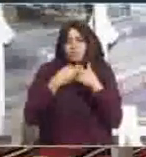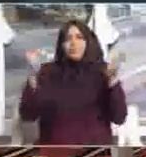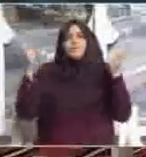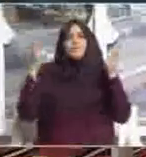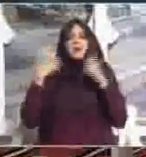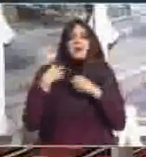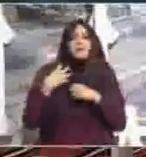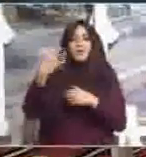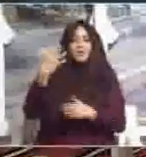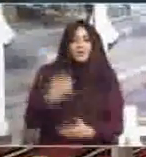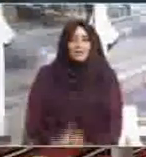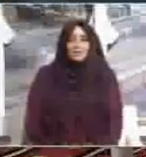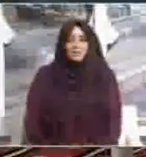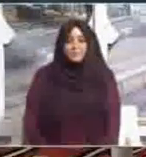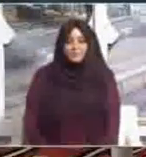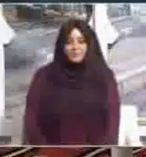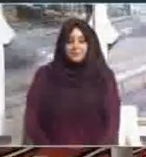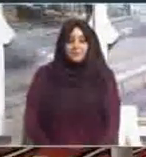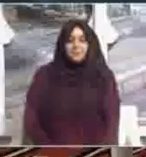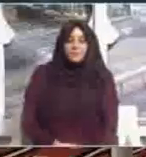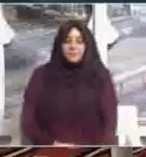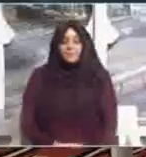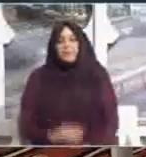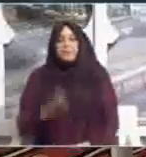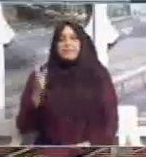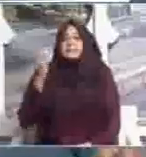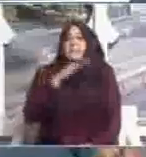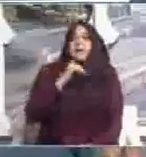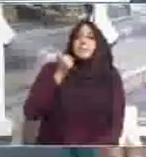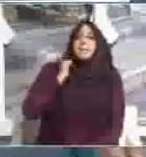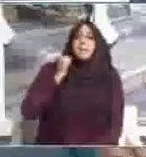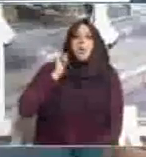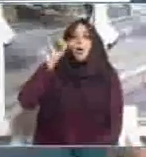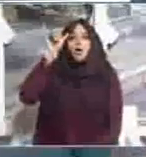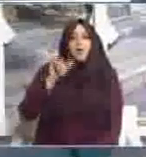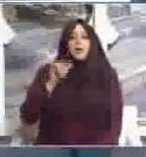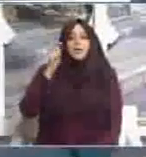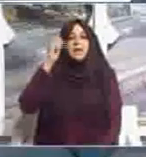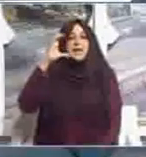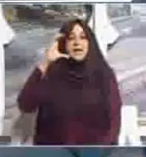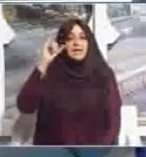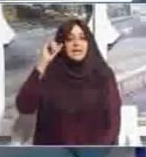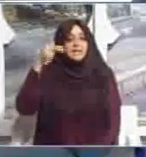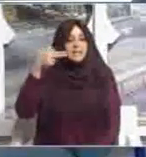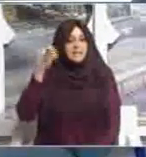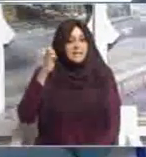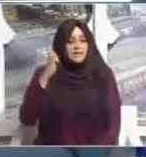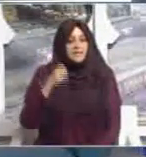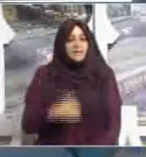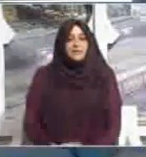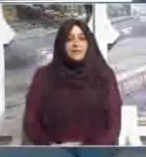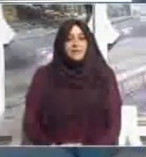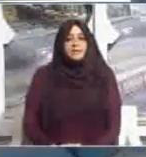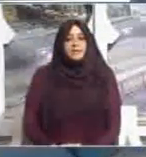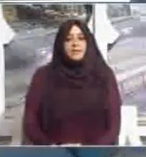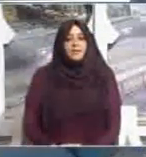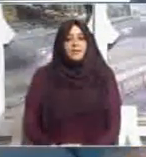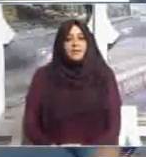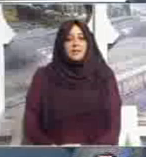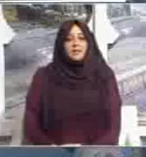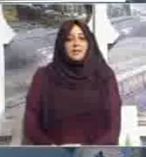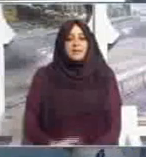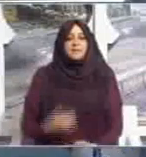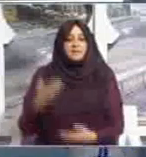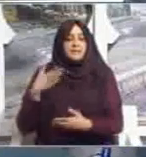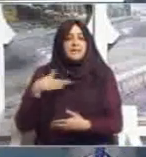سبحانه غني. نعم. اسمح لي دكتور، اسمع أم ياسين. أم ياسين تفضلي. ألو السلام عليكم. وعليكم السلام أختي، أهلا بك. بيك